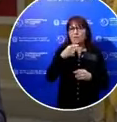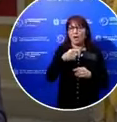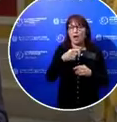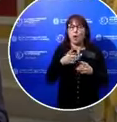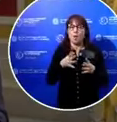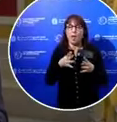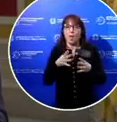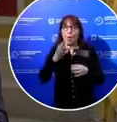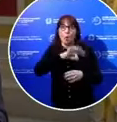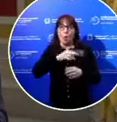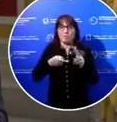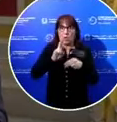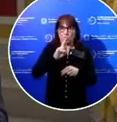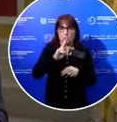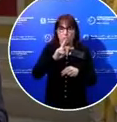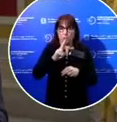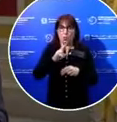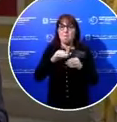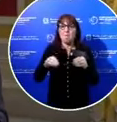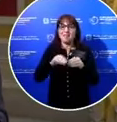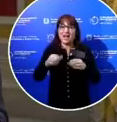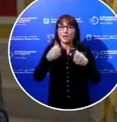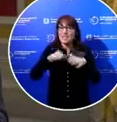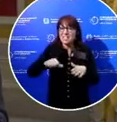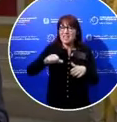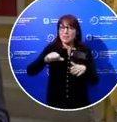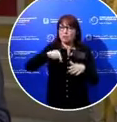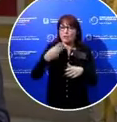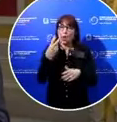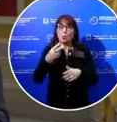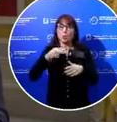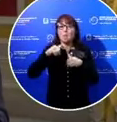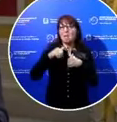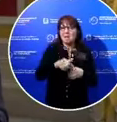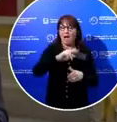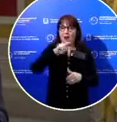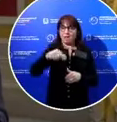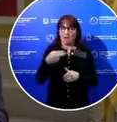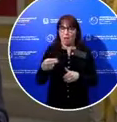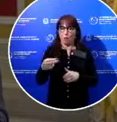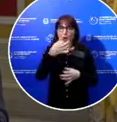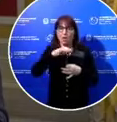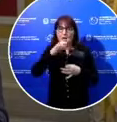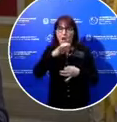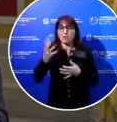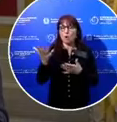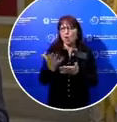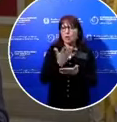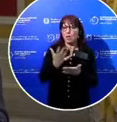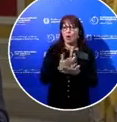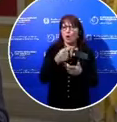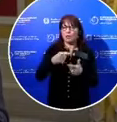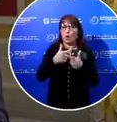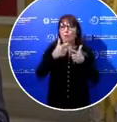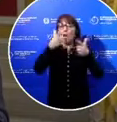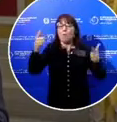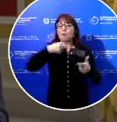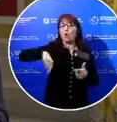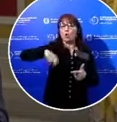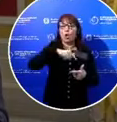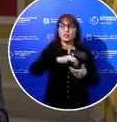introiti. Un mercato da 16,2 miliardi di euro. La relazione ci racconta anche di un ampliamento nella nostra